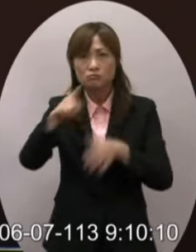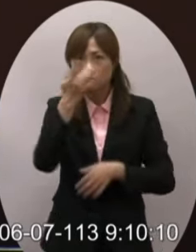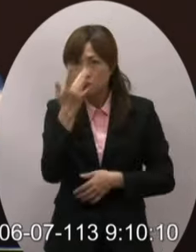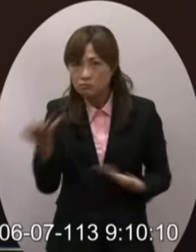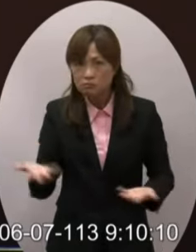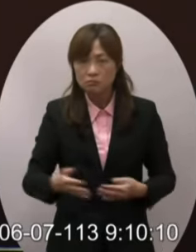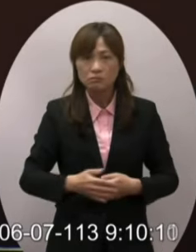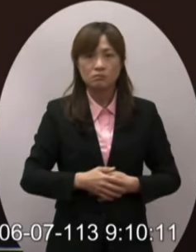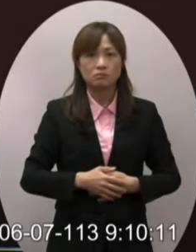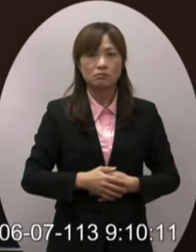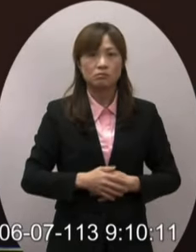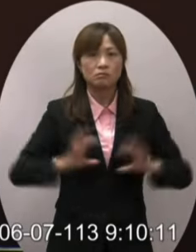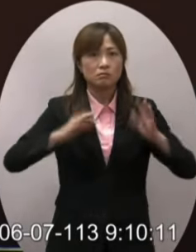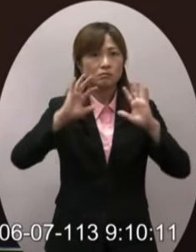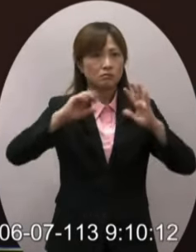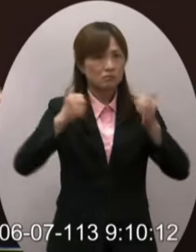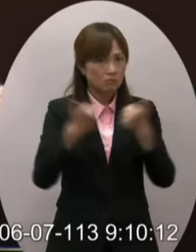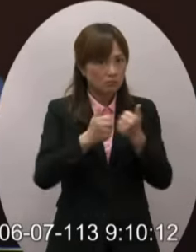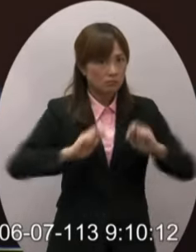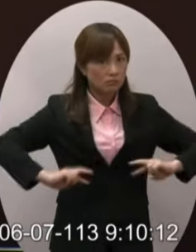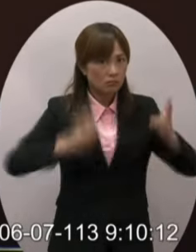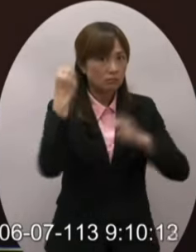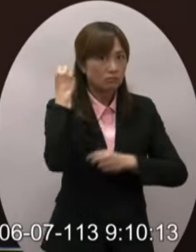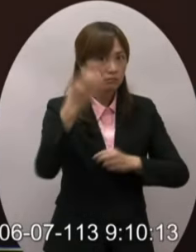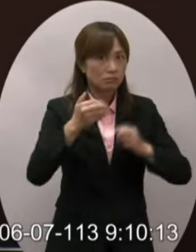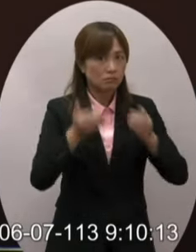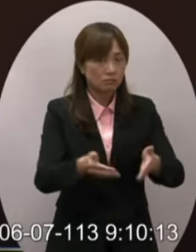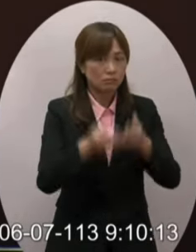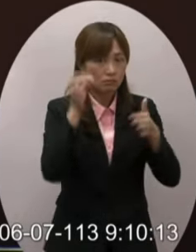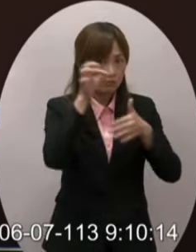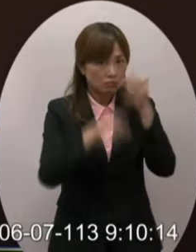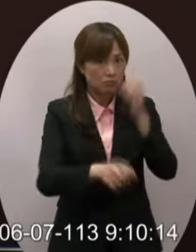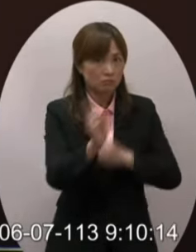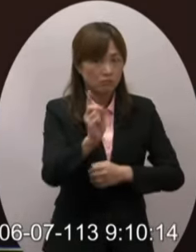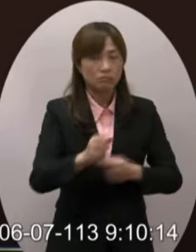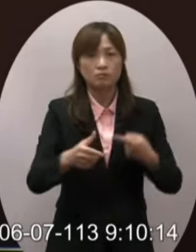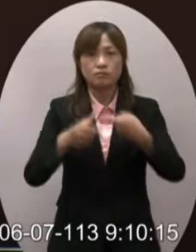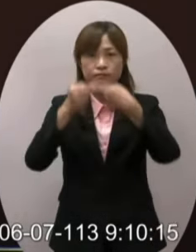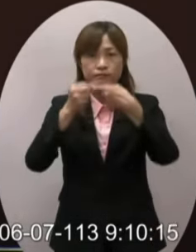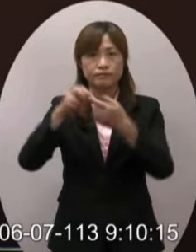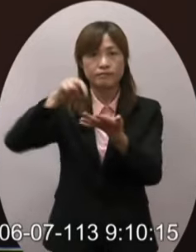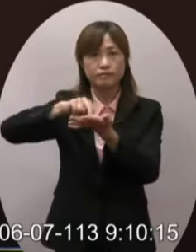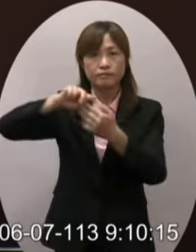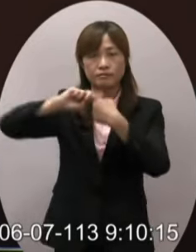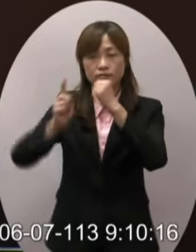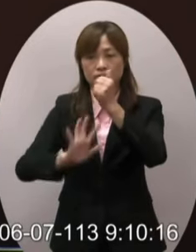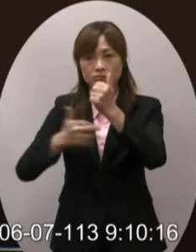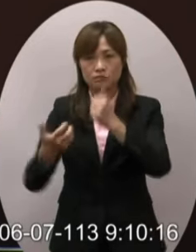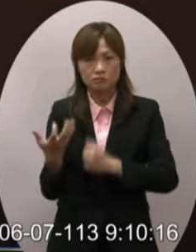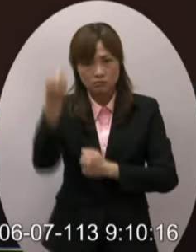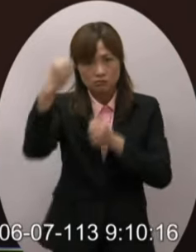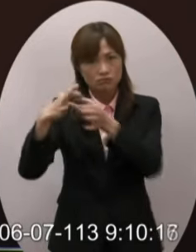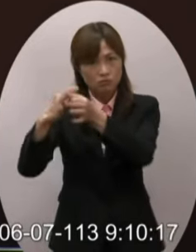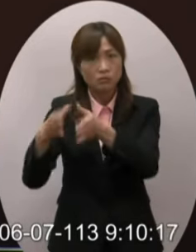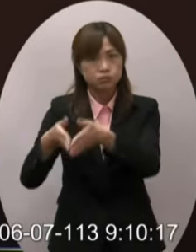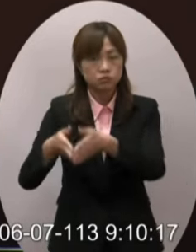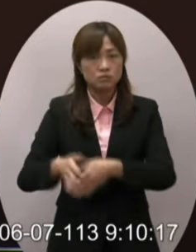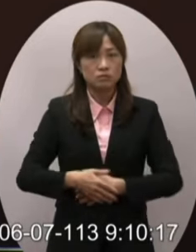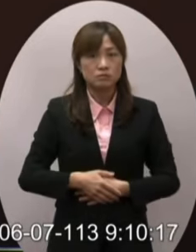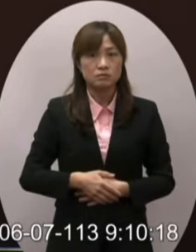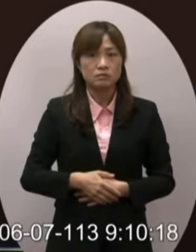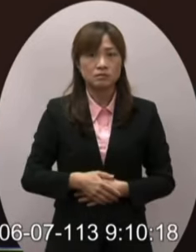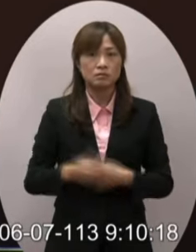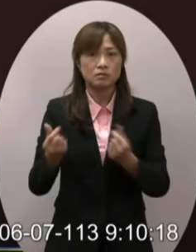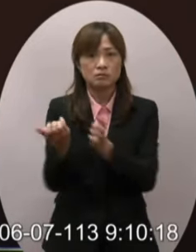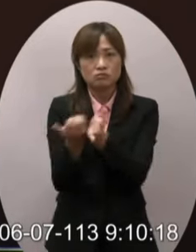最重要的门槛是什么？第一个门槛就是必须跟立法委员职权相关，按照宪法的职权、预